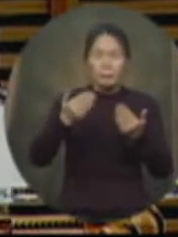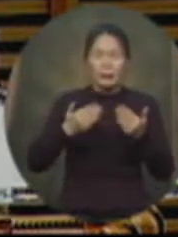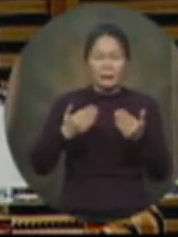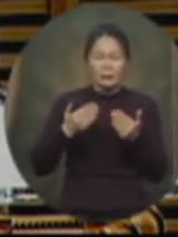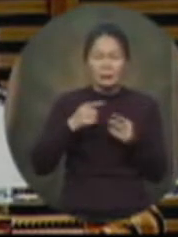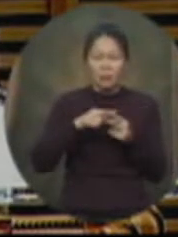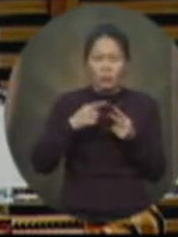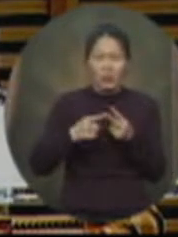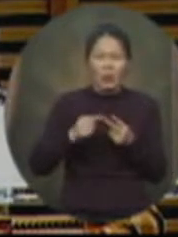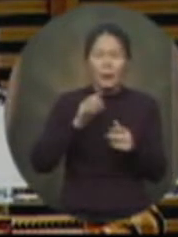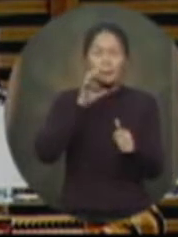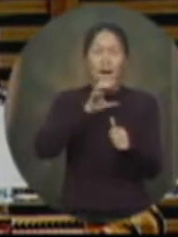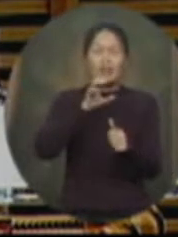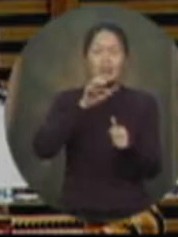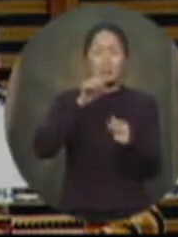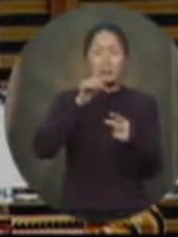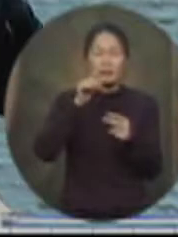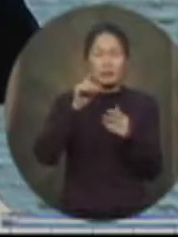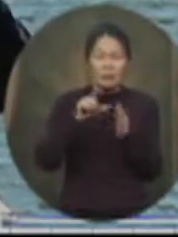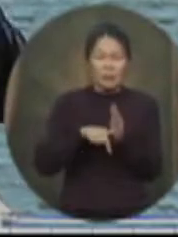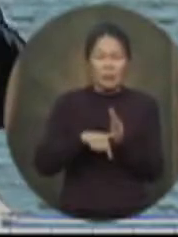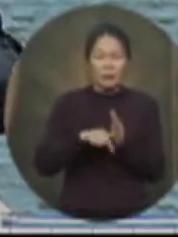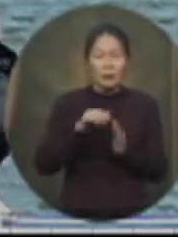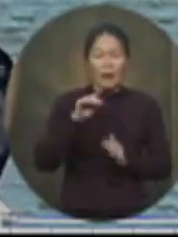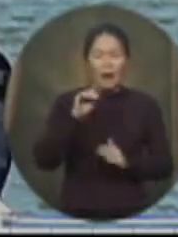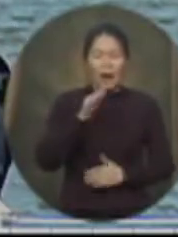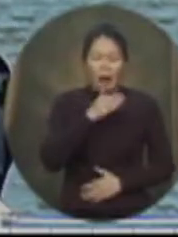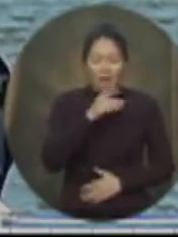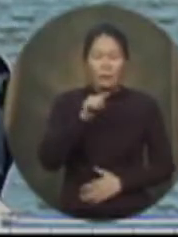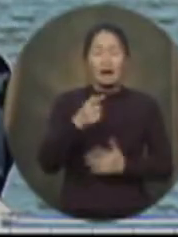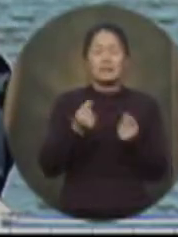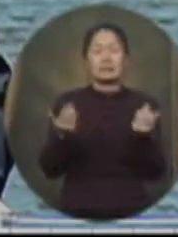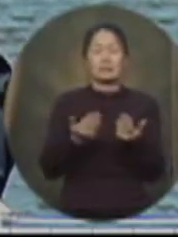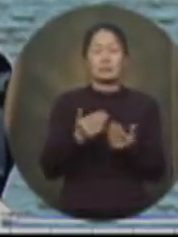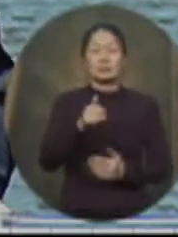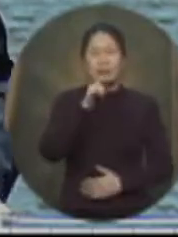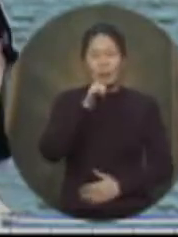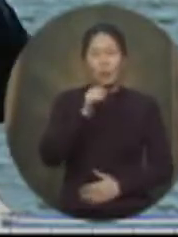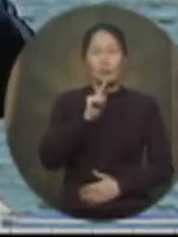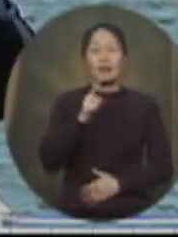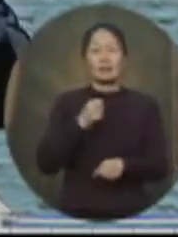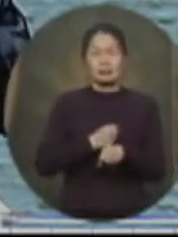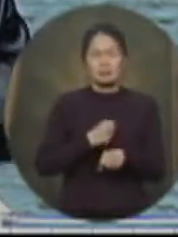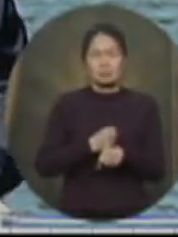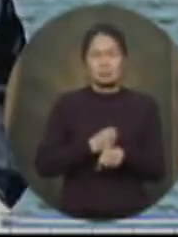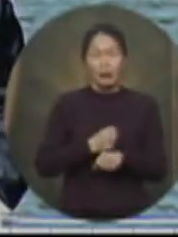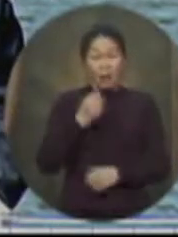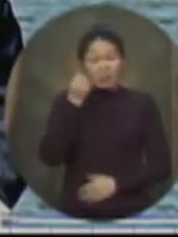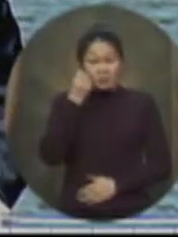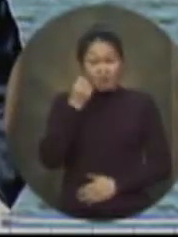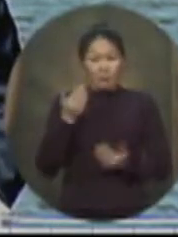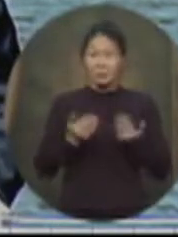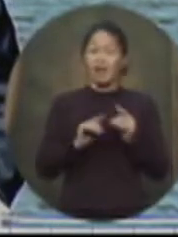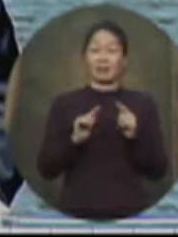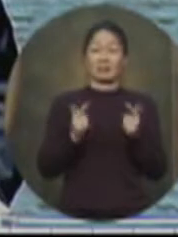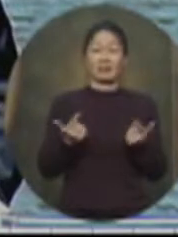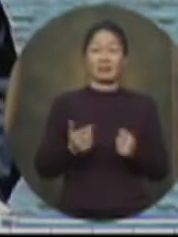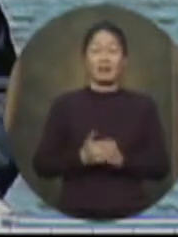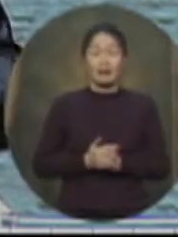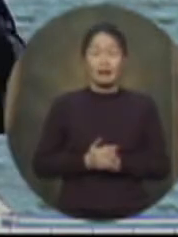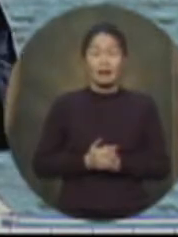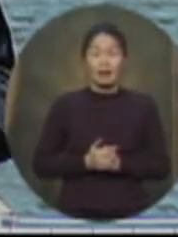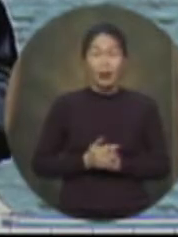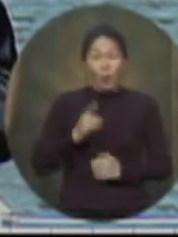여러분이 박해를 받을 때 아 이런 일도 있을 거라 그랬지 이상하게 생각할 게 아니라고 말입니다